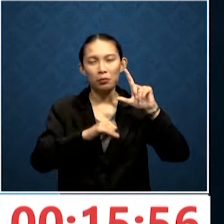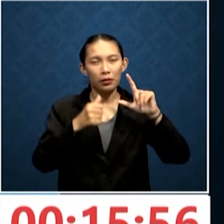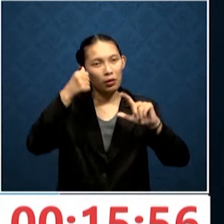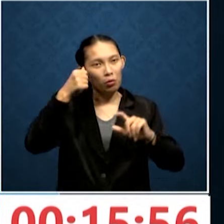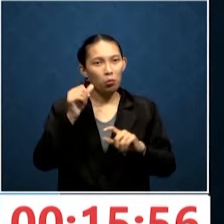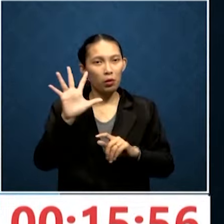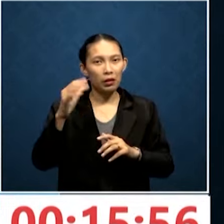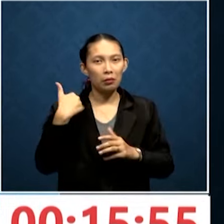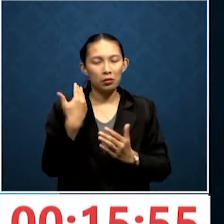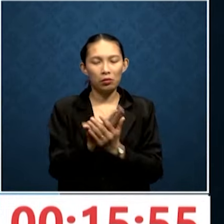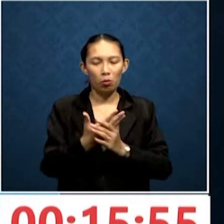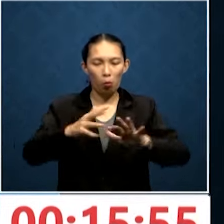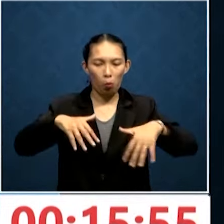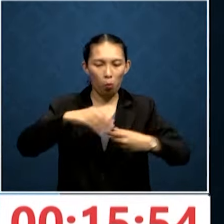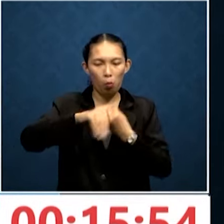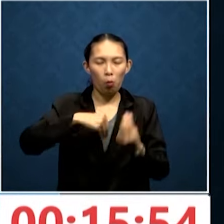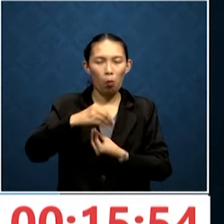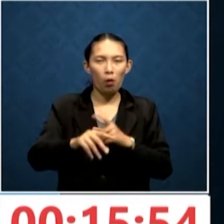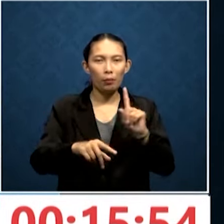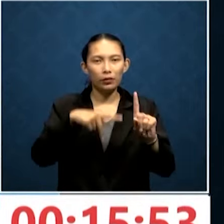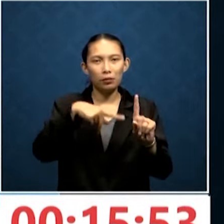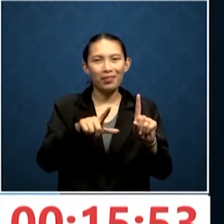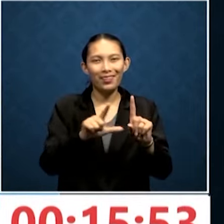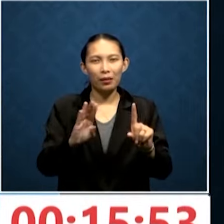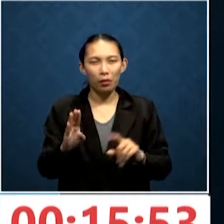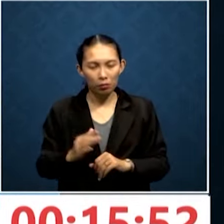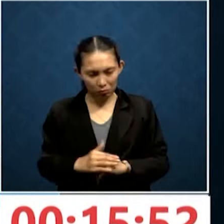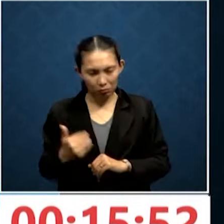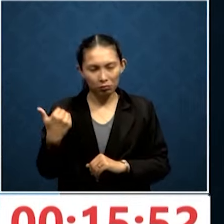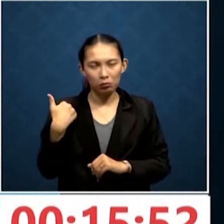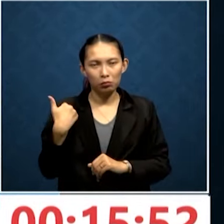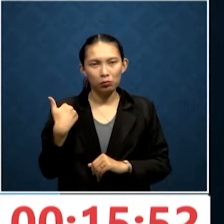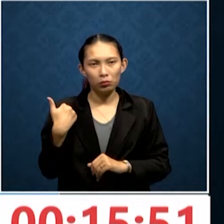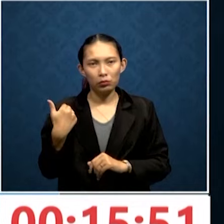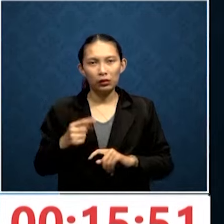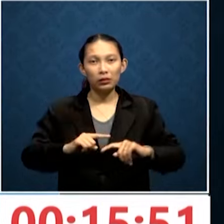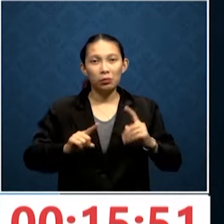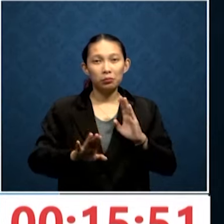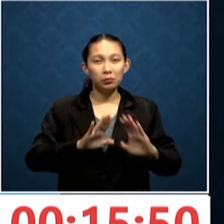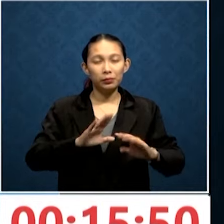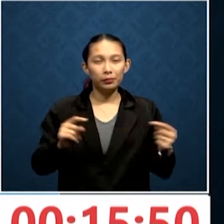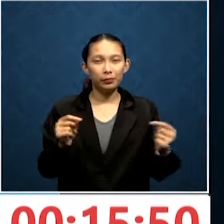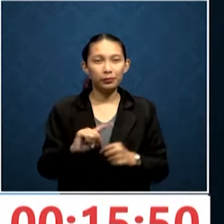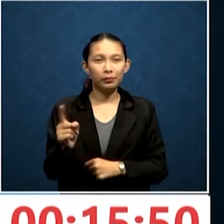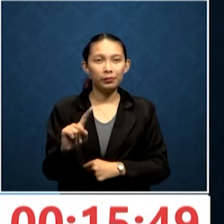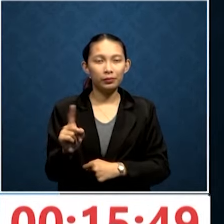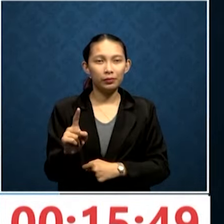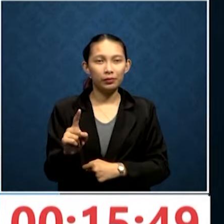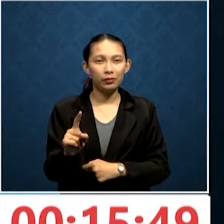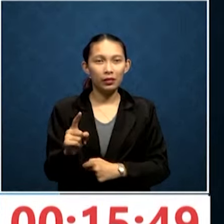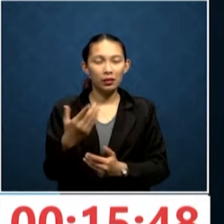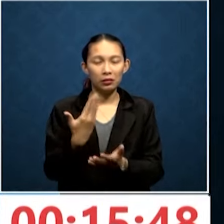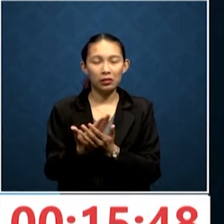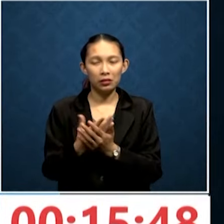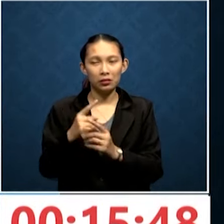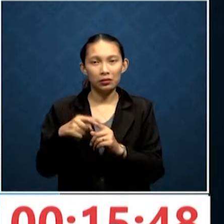ทะลุ1,000 ล้านดูตัวเลขแล้วก็น่าทึ่งนะคะแต่เทียบไม่ได้เลยกับยอดที่ไทยขาดดุ